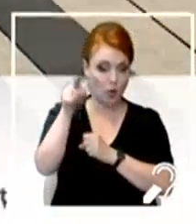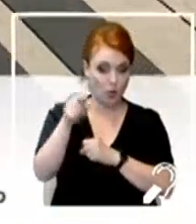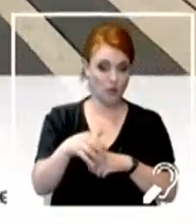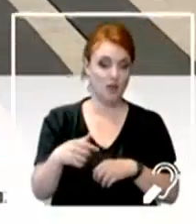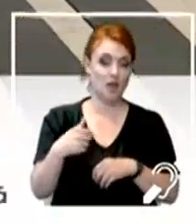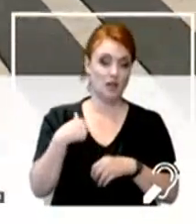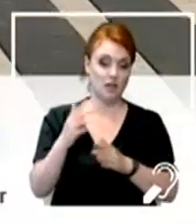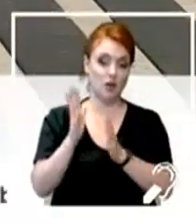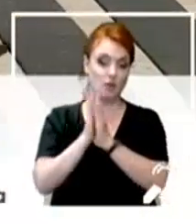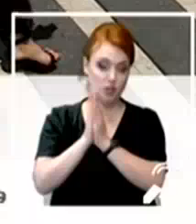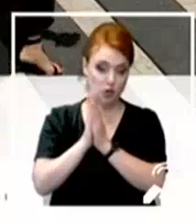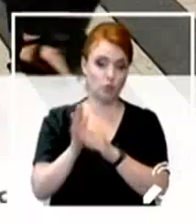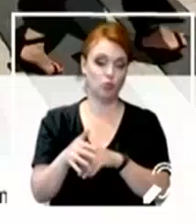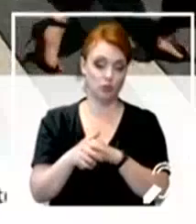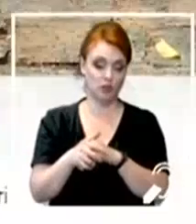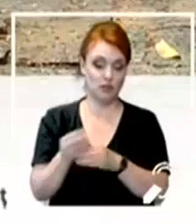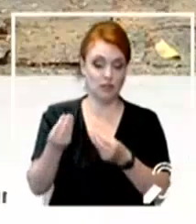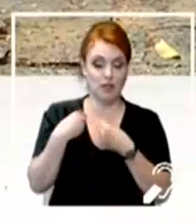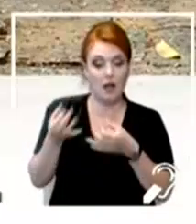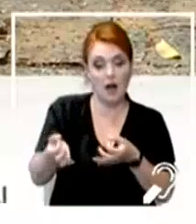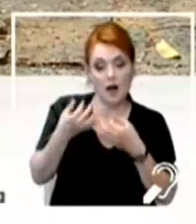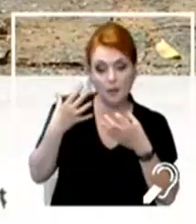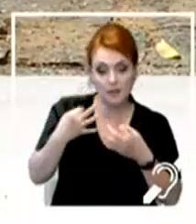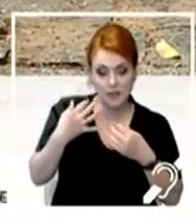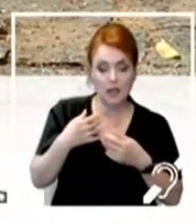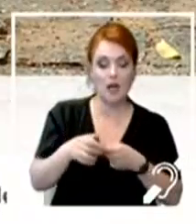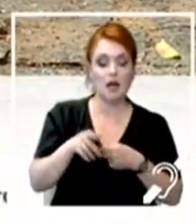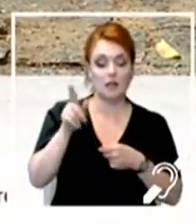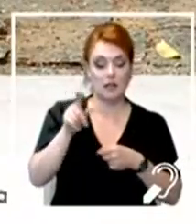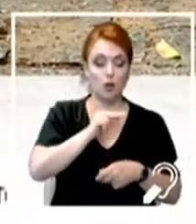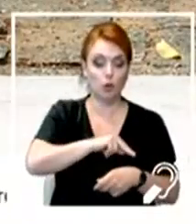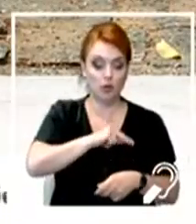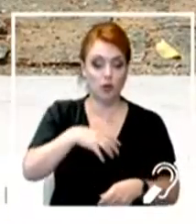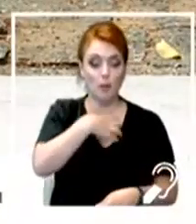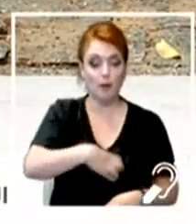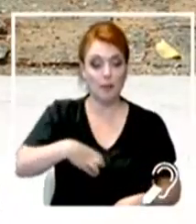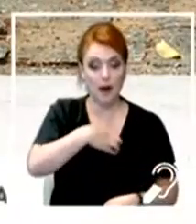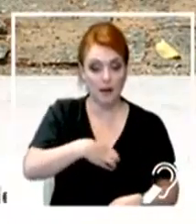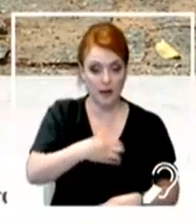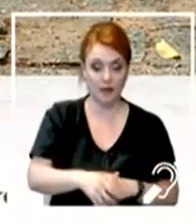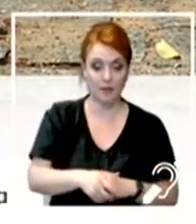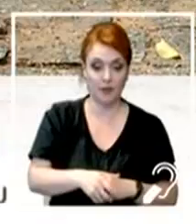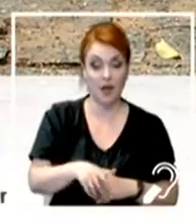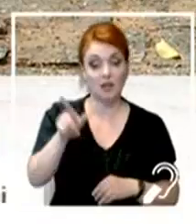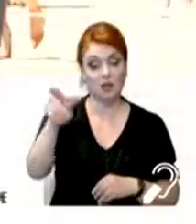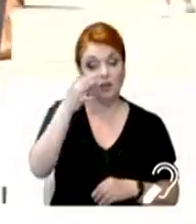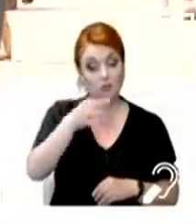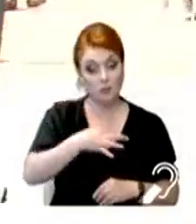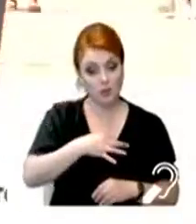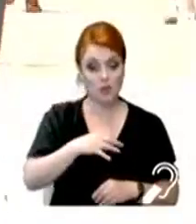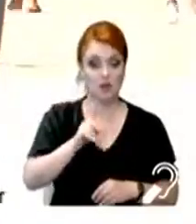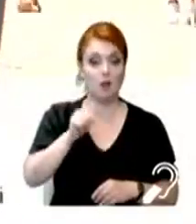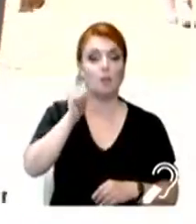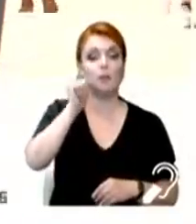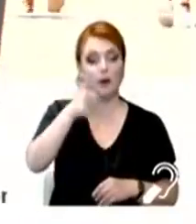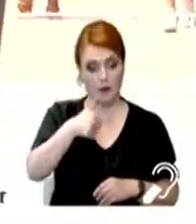am cerut un punct de vedere și de la purtătorul de cuvânt al primăriei Chișinău, Vasile Chirilescu, dar acesta ne-a spus că municipalitatea va veni